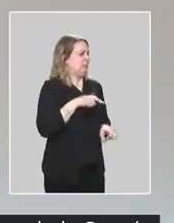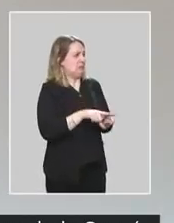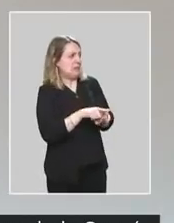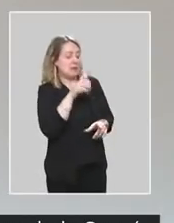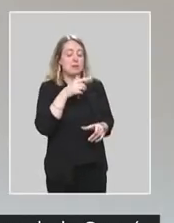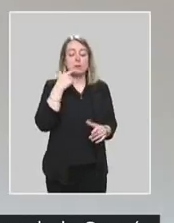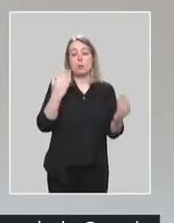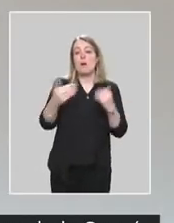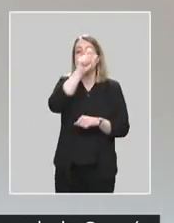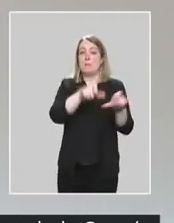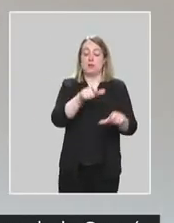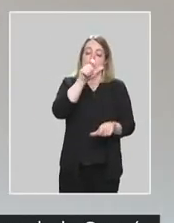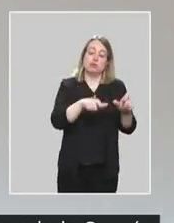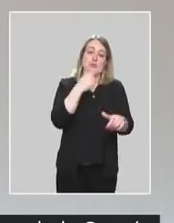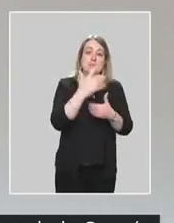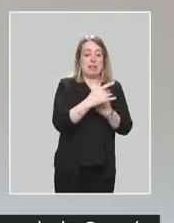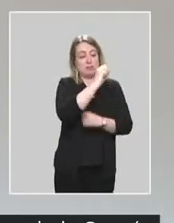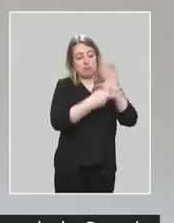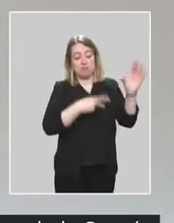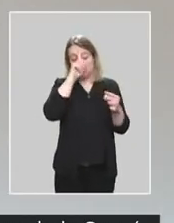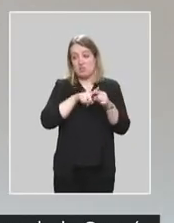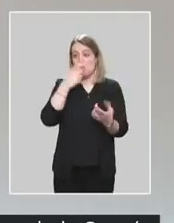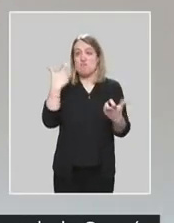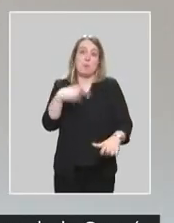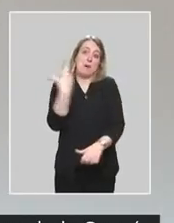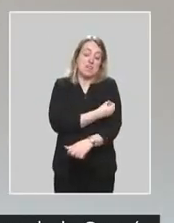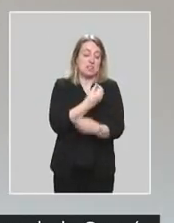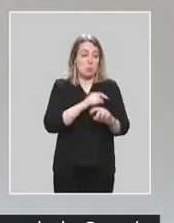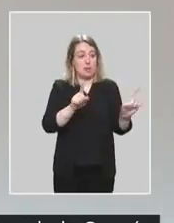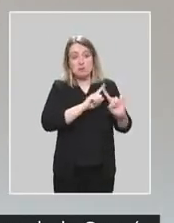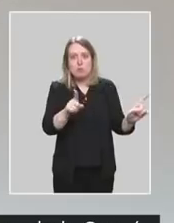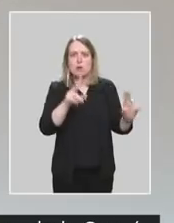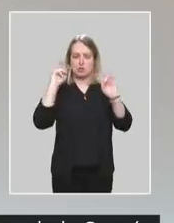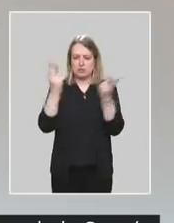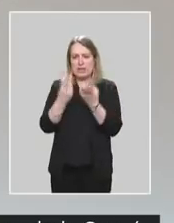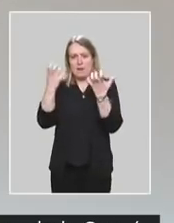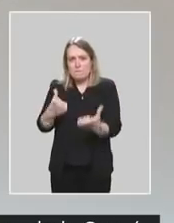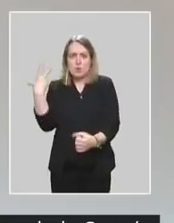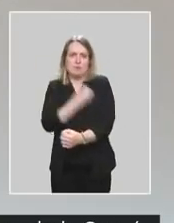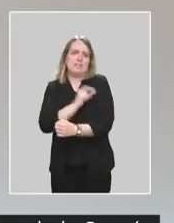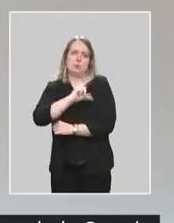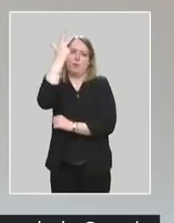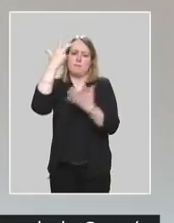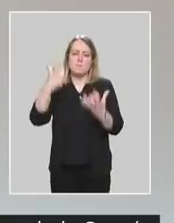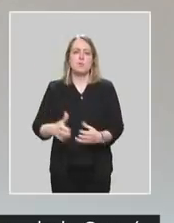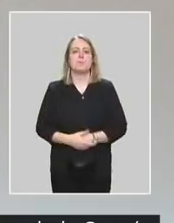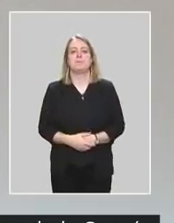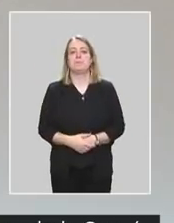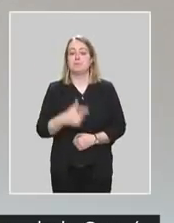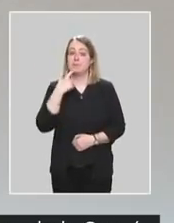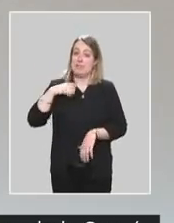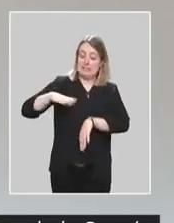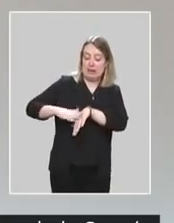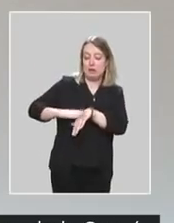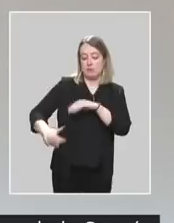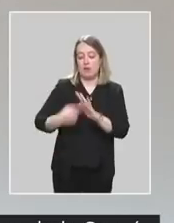de courriers de la part de gens qui ne veulent pas être vaccinés ou qui ne veulent pas du pass sanitaire. La majorité, c'est 90% des Français qui sont vaccinés. Et les intentions de rappel de